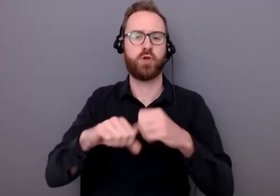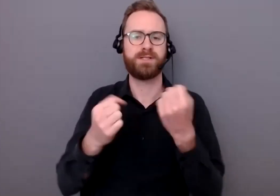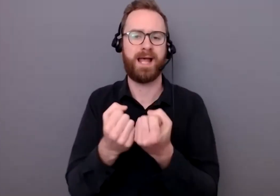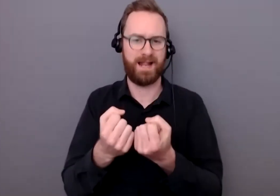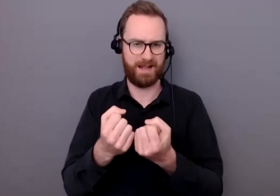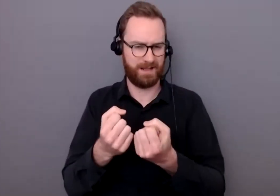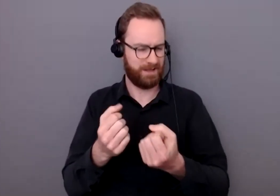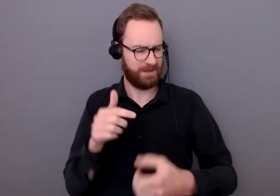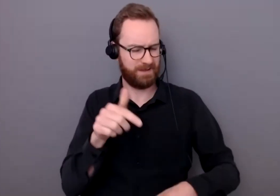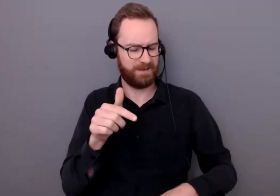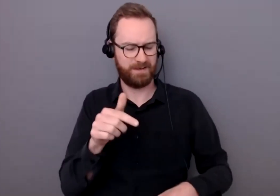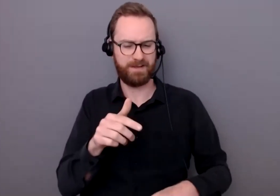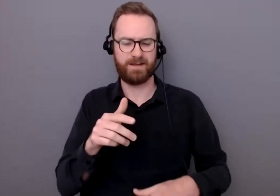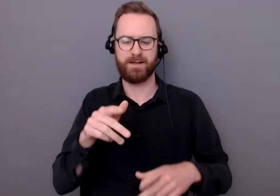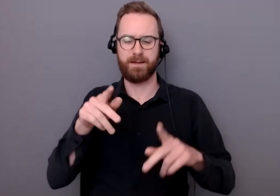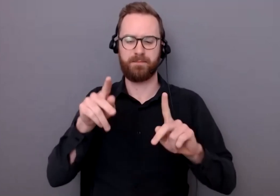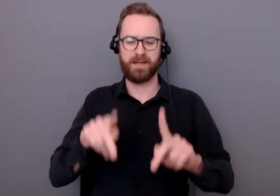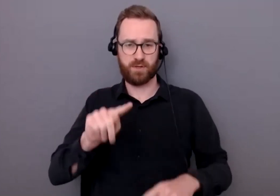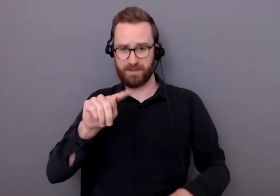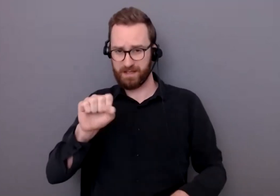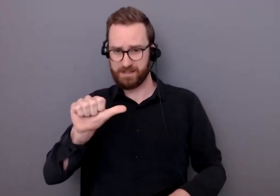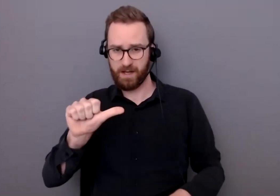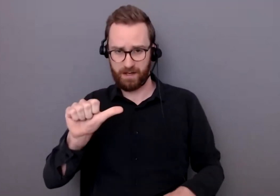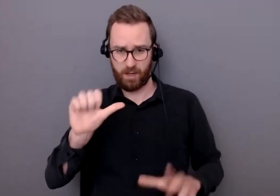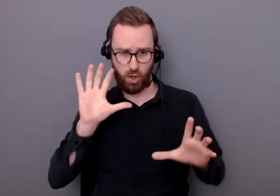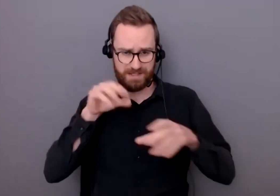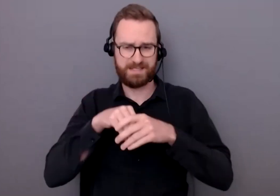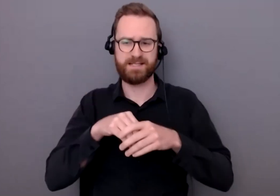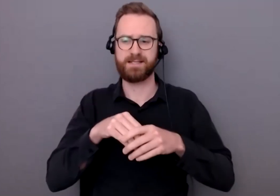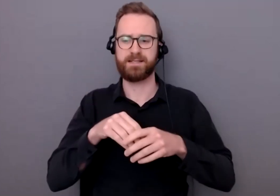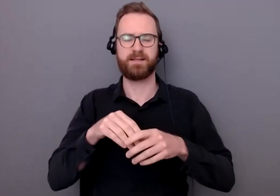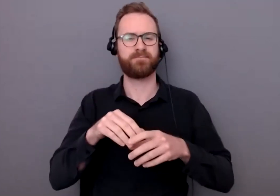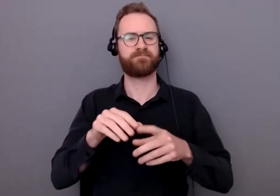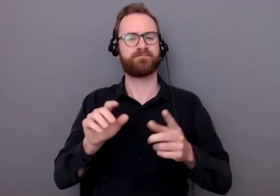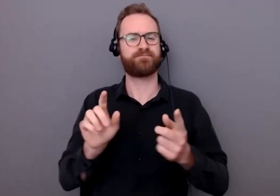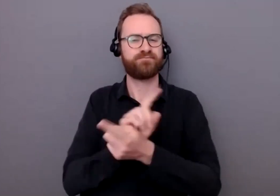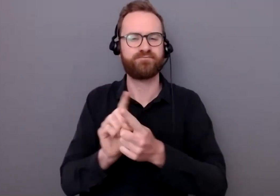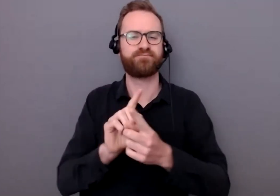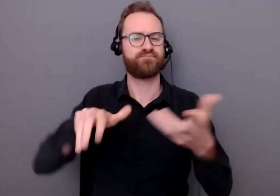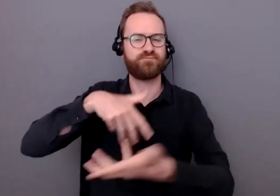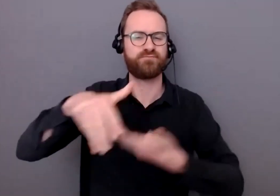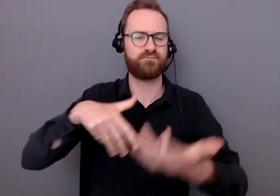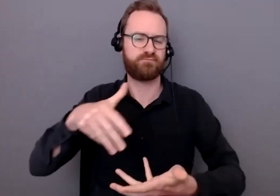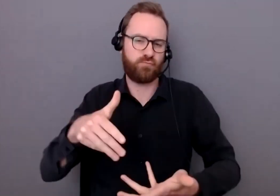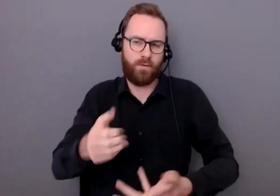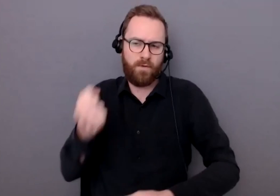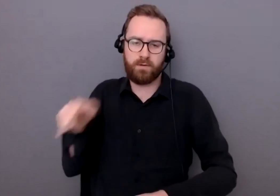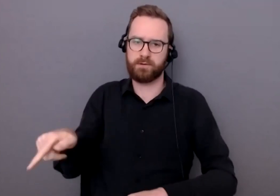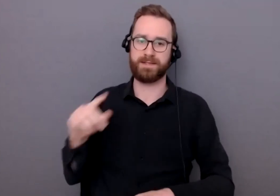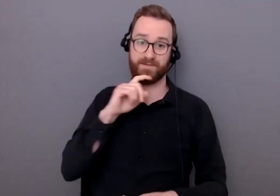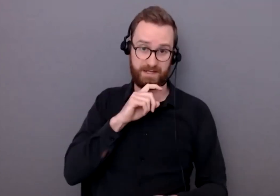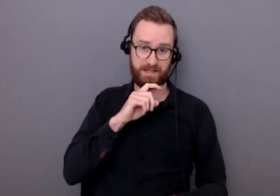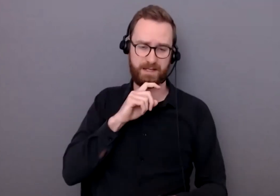pense à des personnes avec des TSA. Souvent, il y a comme un enjeu sur les interactions sociales. On pourrait penser que la situation